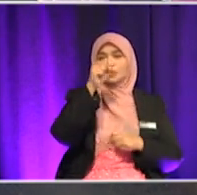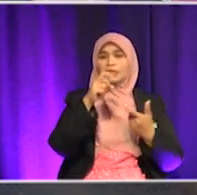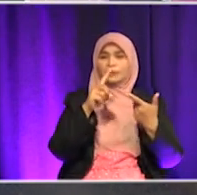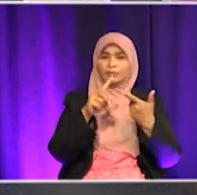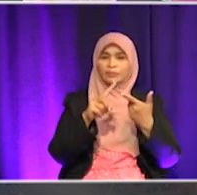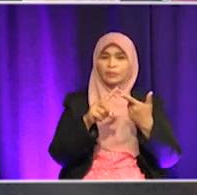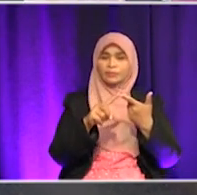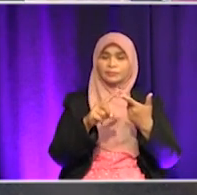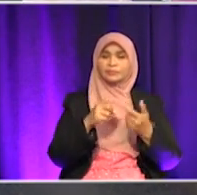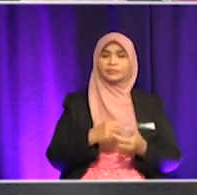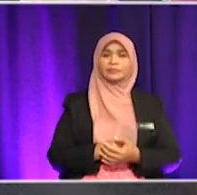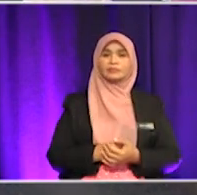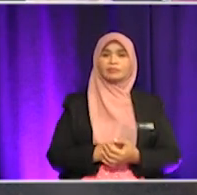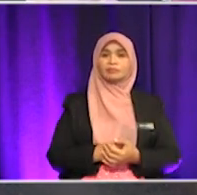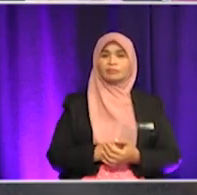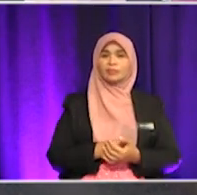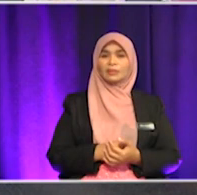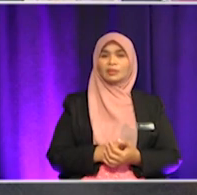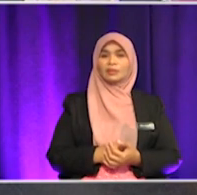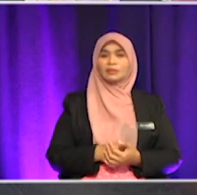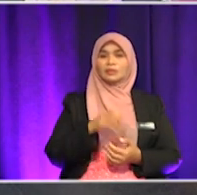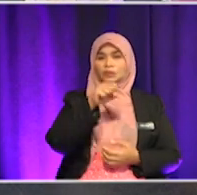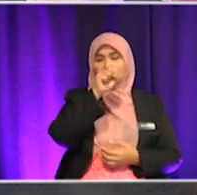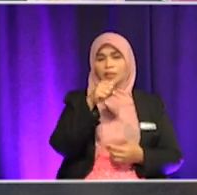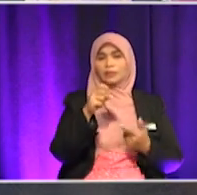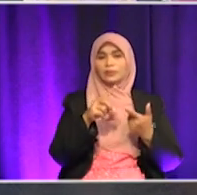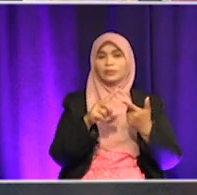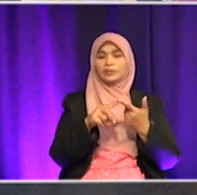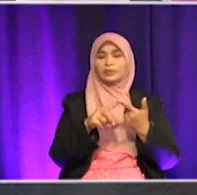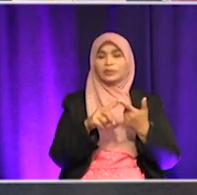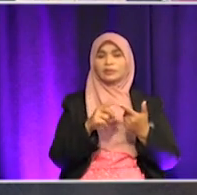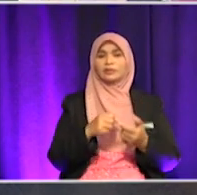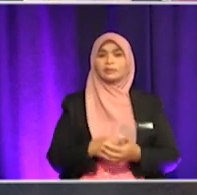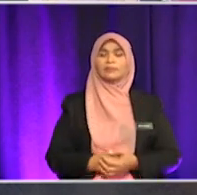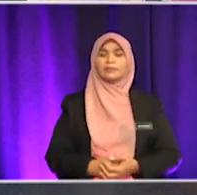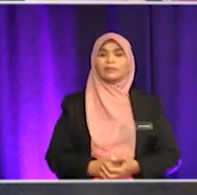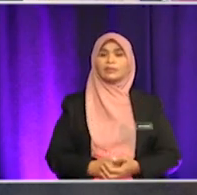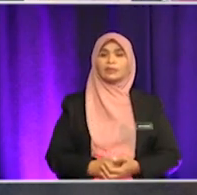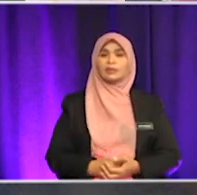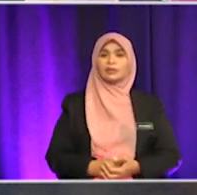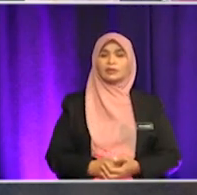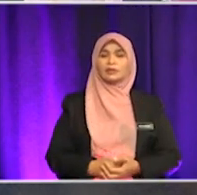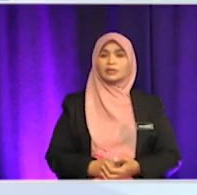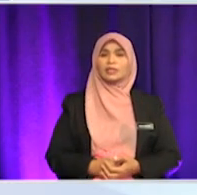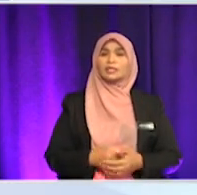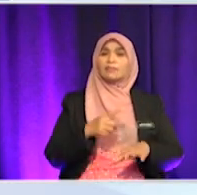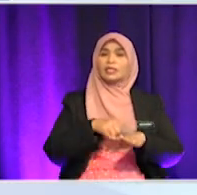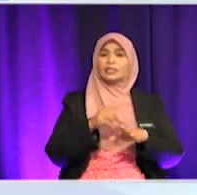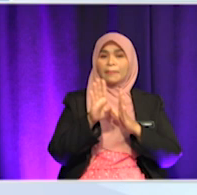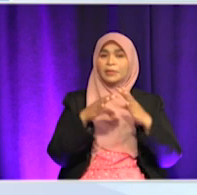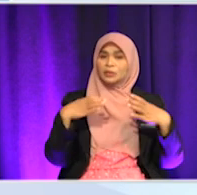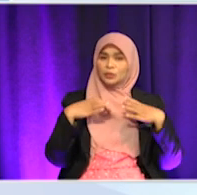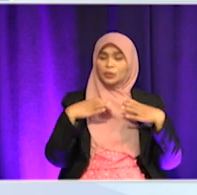bersedia? Dah. Okey. Okay. Soalan yang kedua. Makin panjang soalannya. Okay. Silakan cikgu. Okey, semasa bercuti di